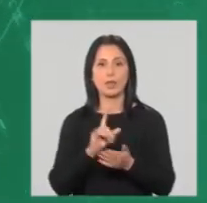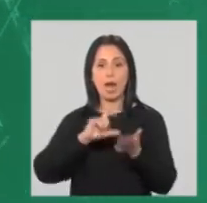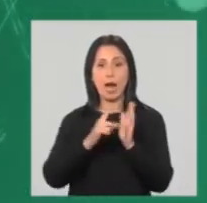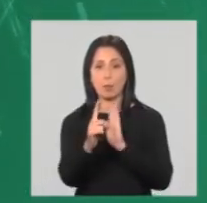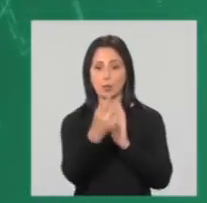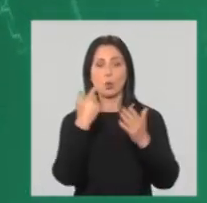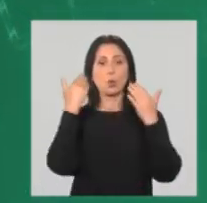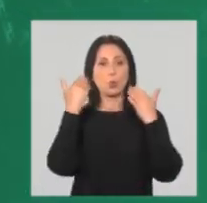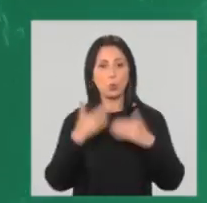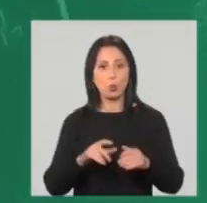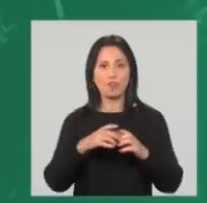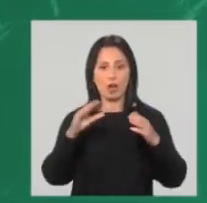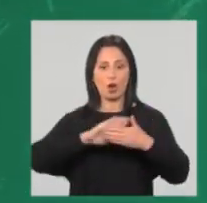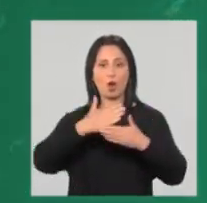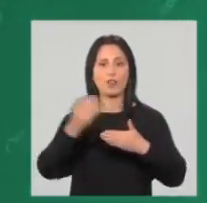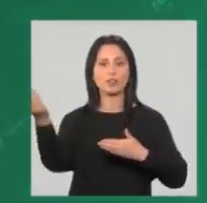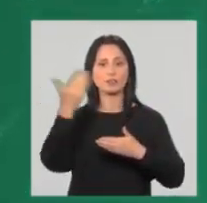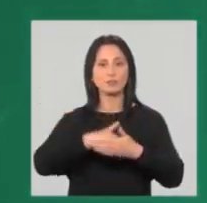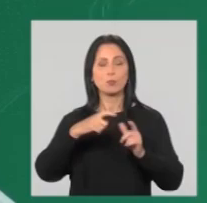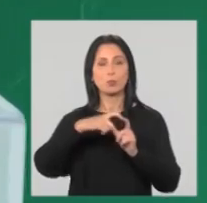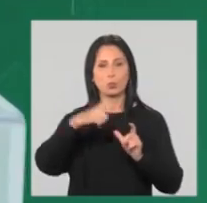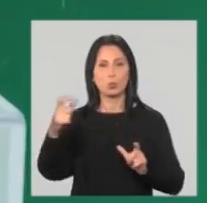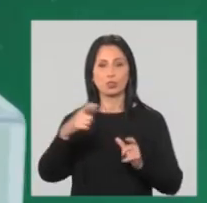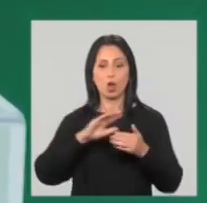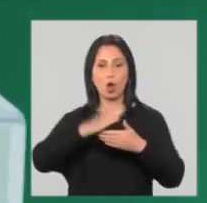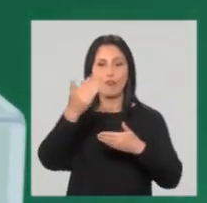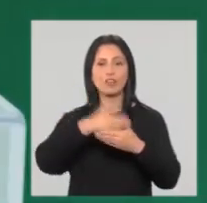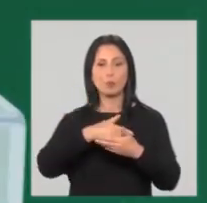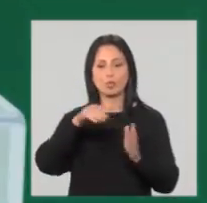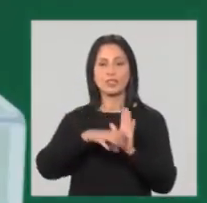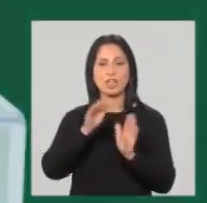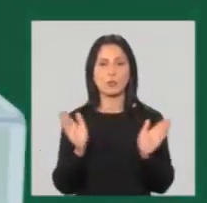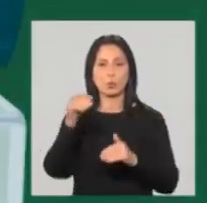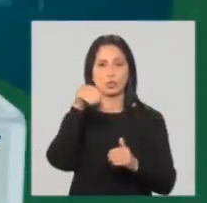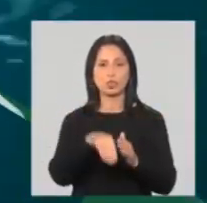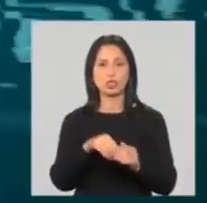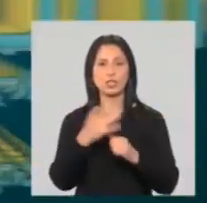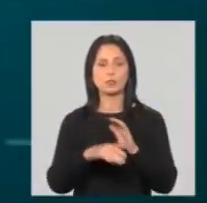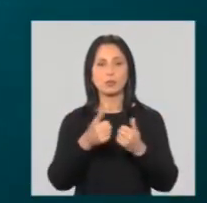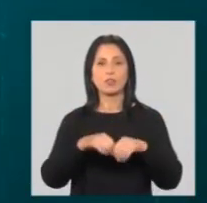Kabinədən çıxdıqdan sonra bülleteni zərfə özünüz yerləşdirin və zərfi seçki qutusuna salın.